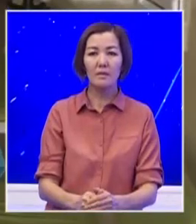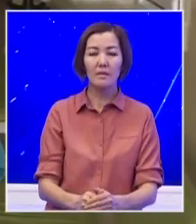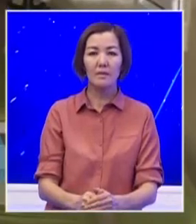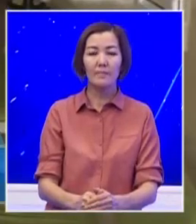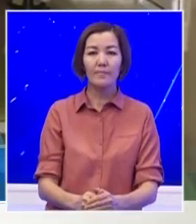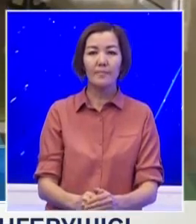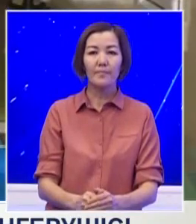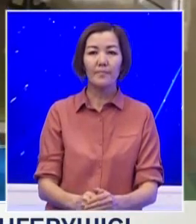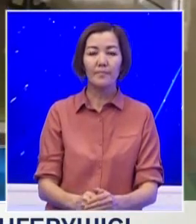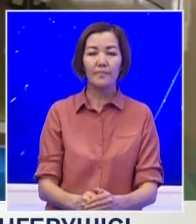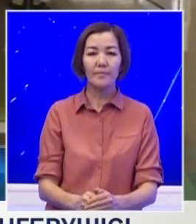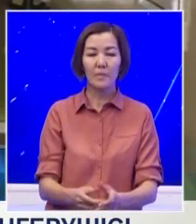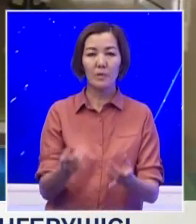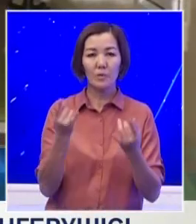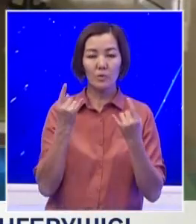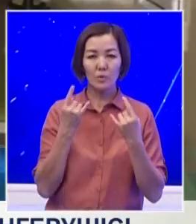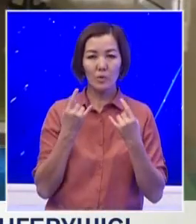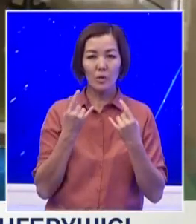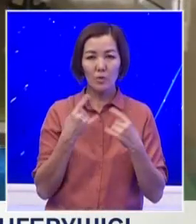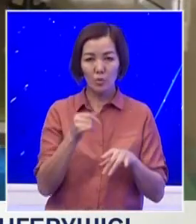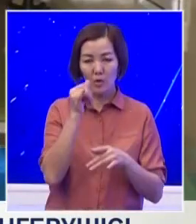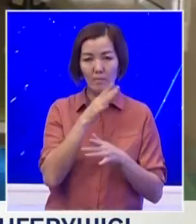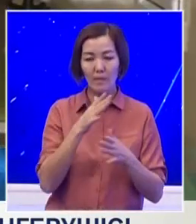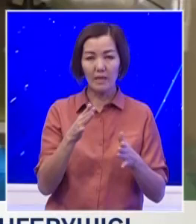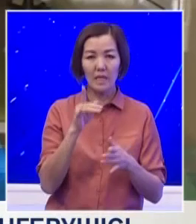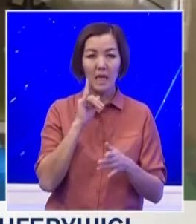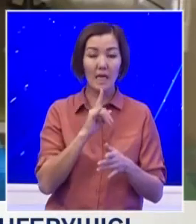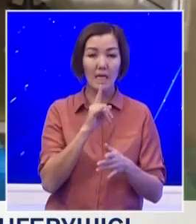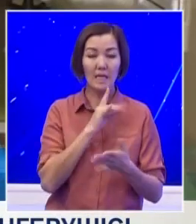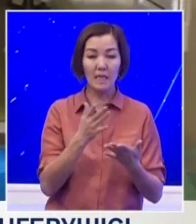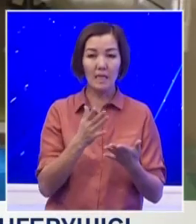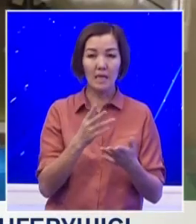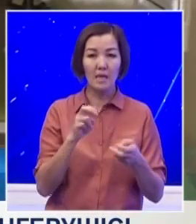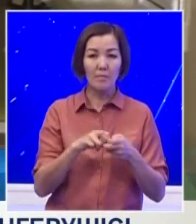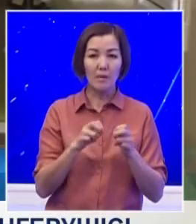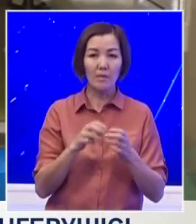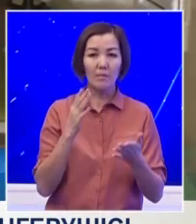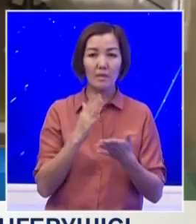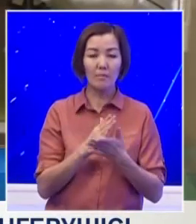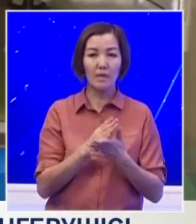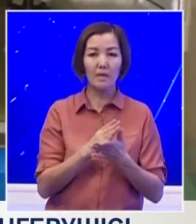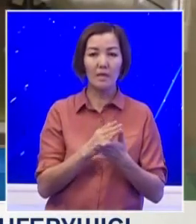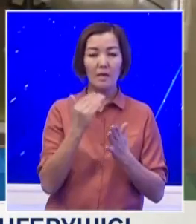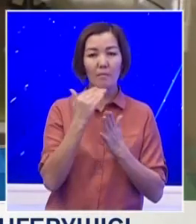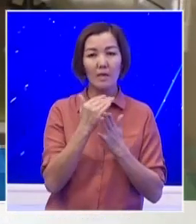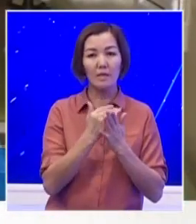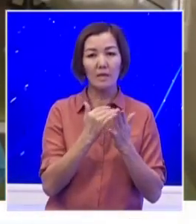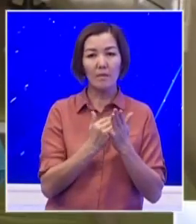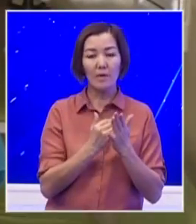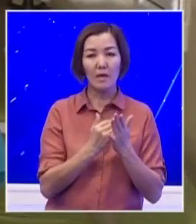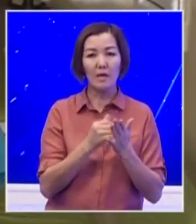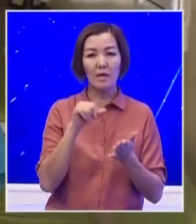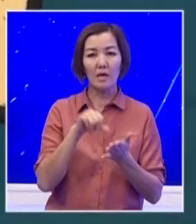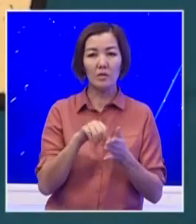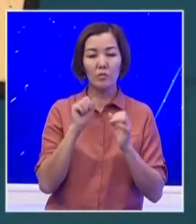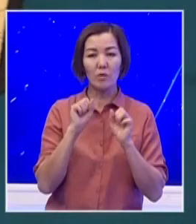Бедеулік бойынша мәселелері бар адамдар алғашқы комиссиядан, сұрыптау комиссиясынан өтіп, осы бағдарламаға, осы